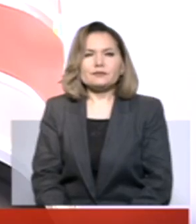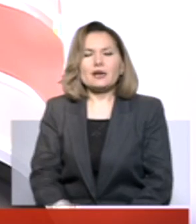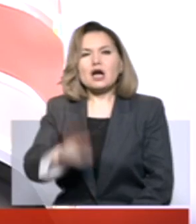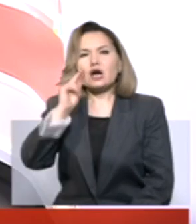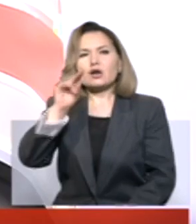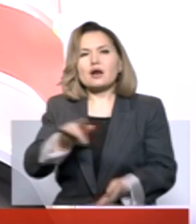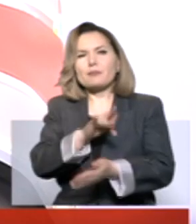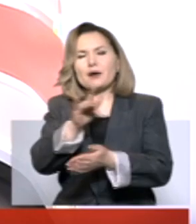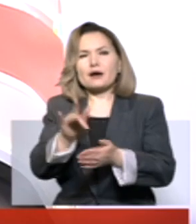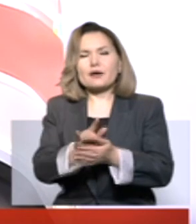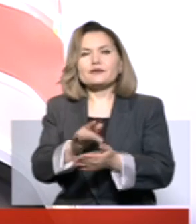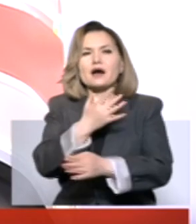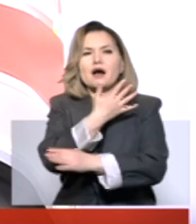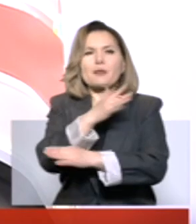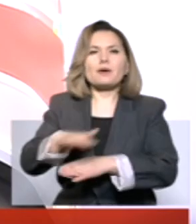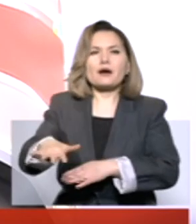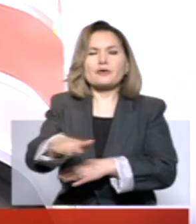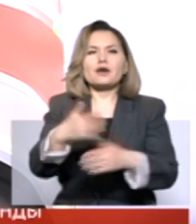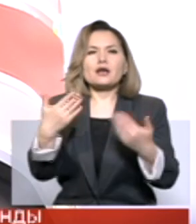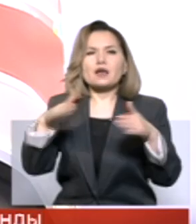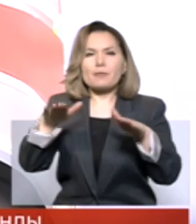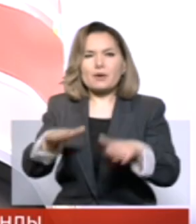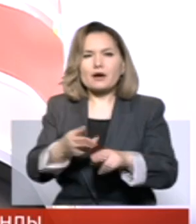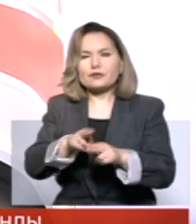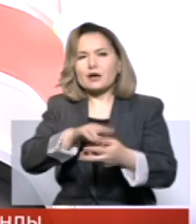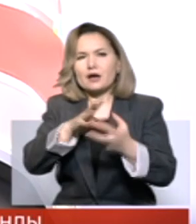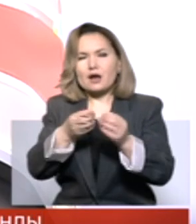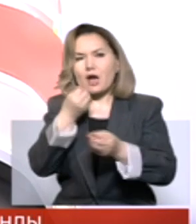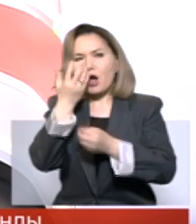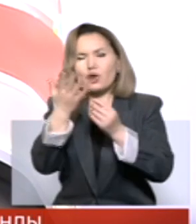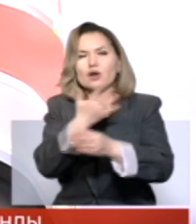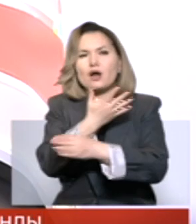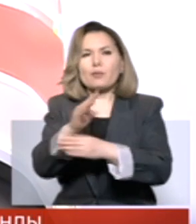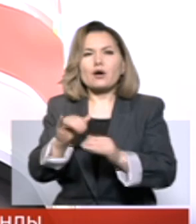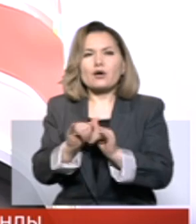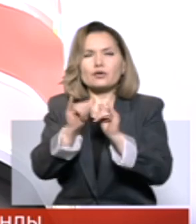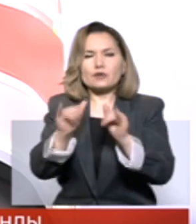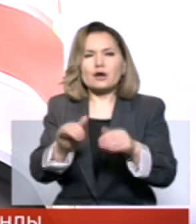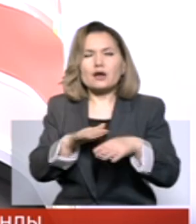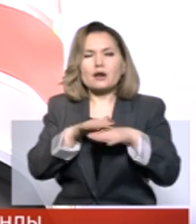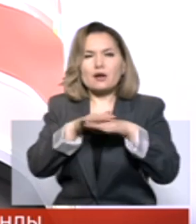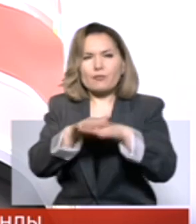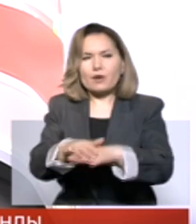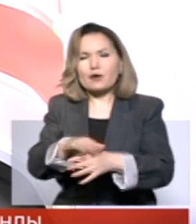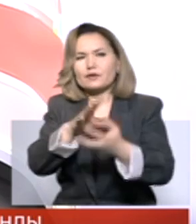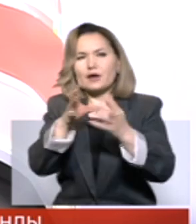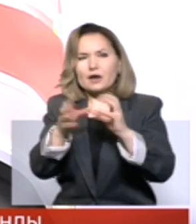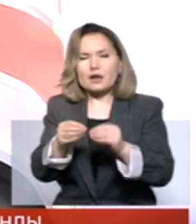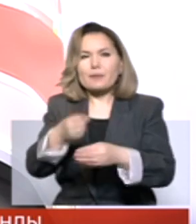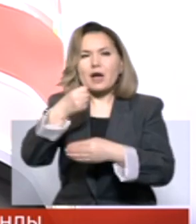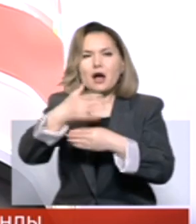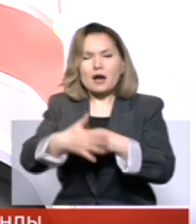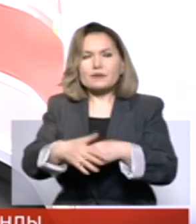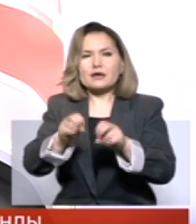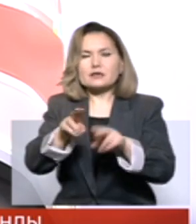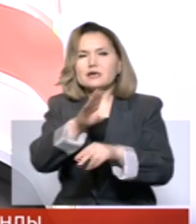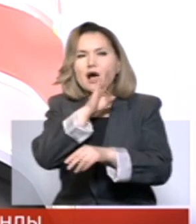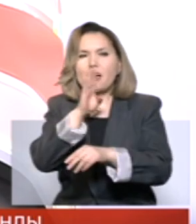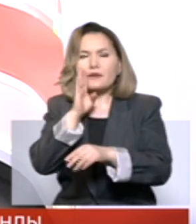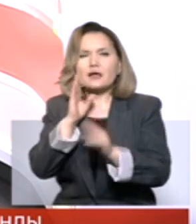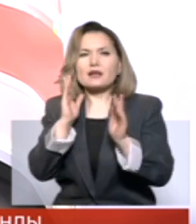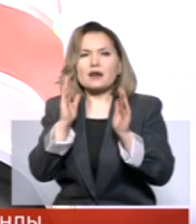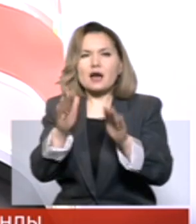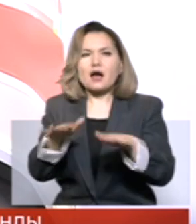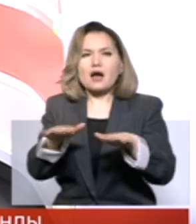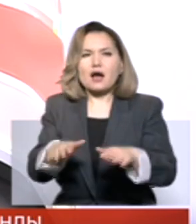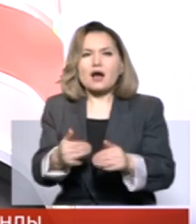Шымкент қаласындағы саябақтар мен демалыс орындары тағы бір гүлзармен толықты. Демеушілер қаржысына шаһар орталығынан аналар аллеясы